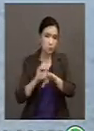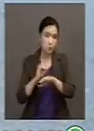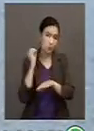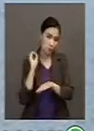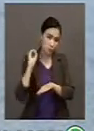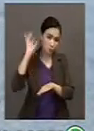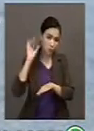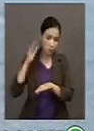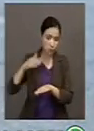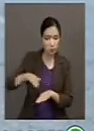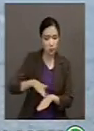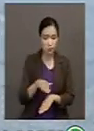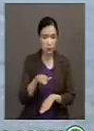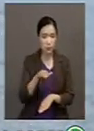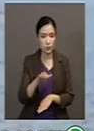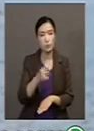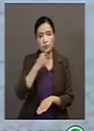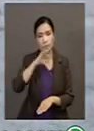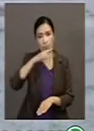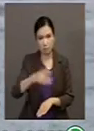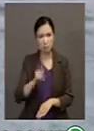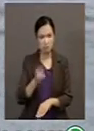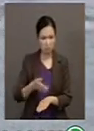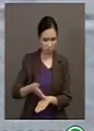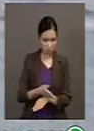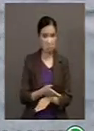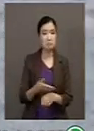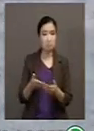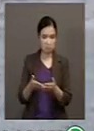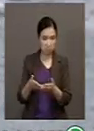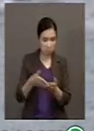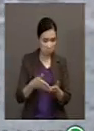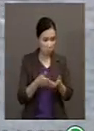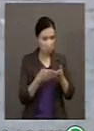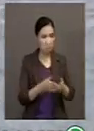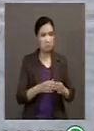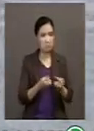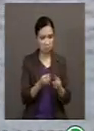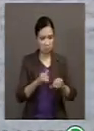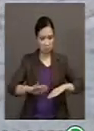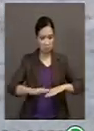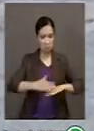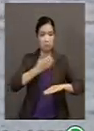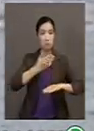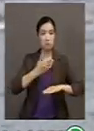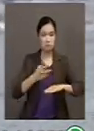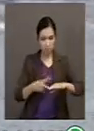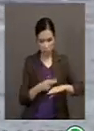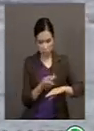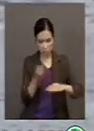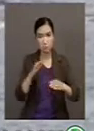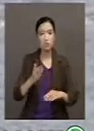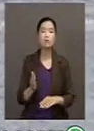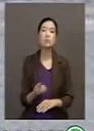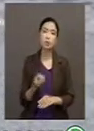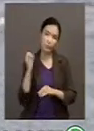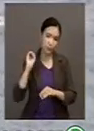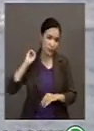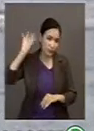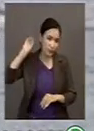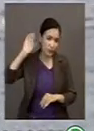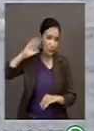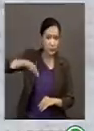ลึกได้สำเร็จหลังว่ายติดอวนจับปลาและไปเกยน้ำตื้นที่อ่าวมอตันเมื่อเจ้าหน้าที่ตัดอวนออกได้วานตัวนี้ก็กระโด